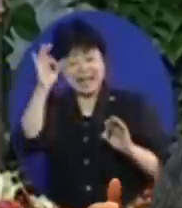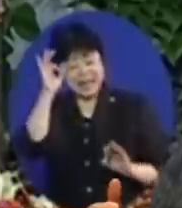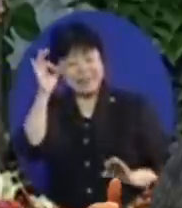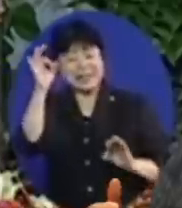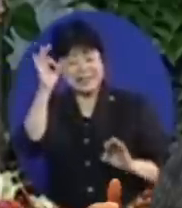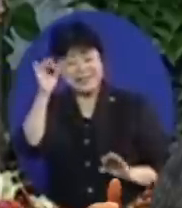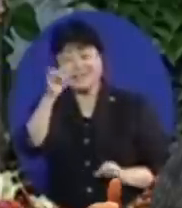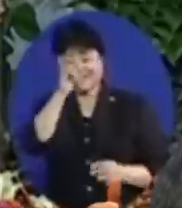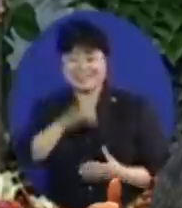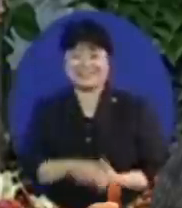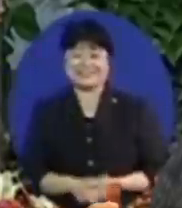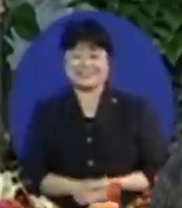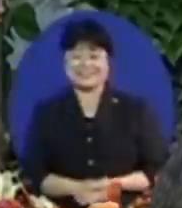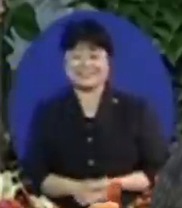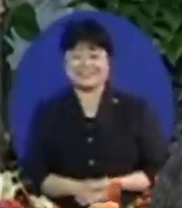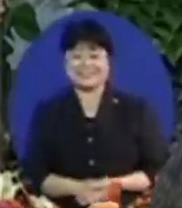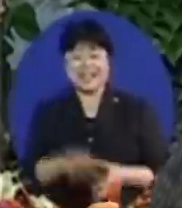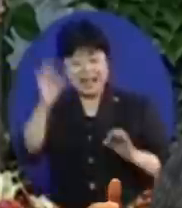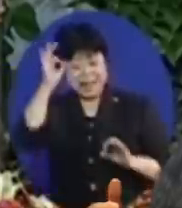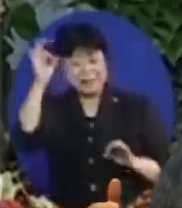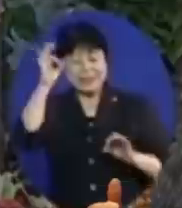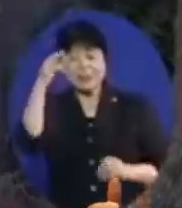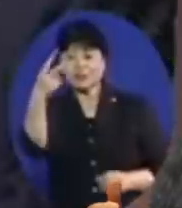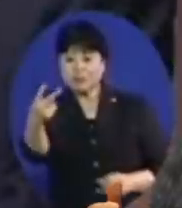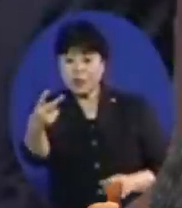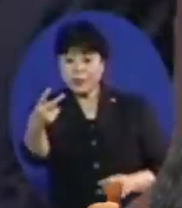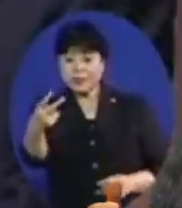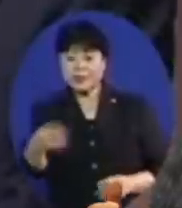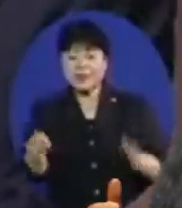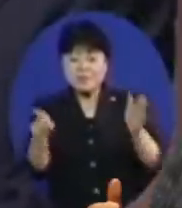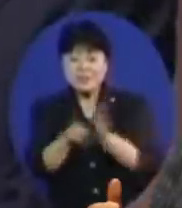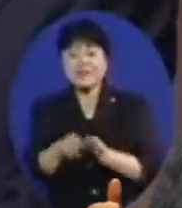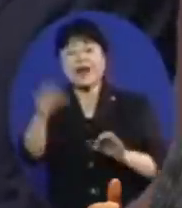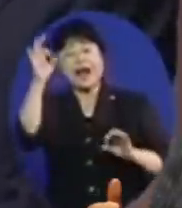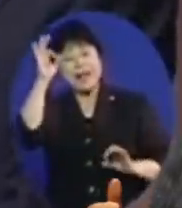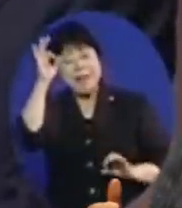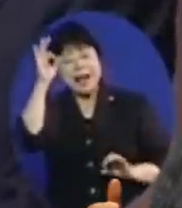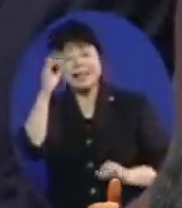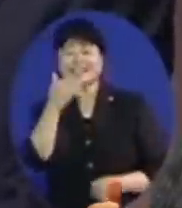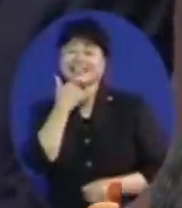번 말했었습니다. 우리가 믿었으면 가만히 기다려야 돼.